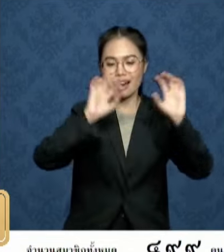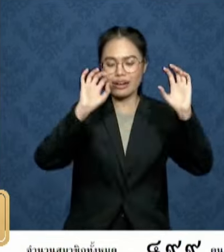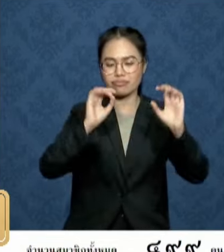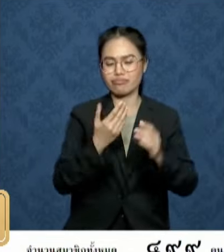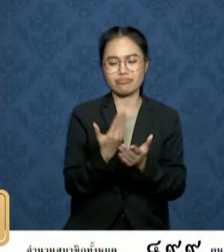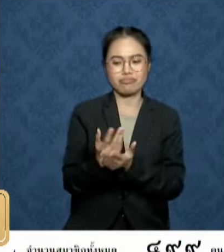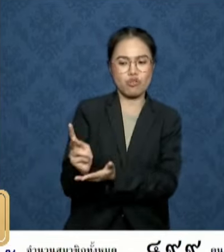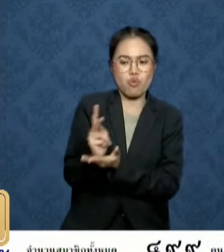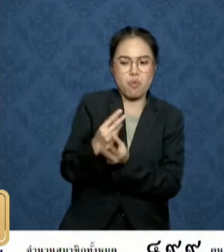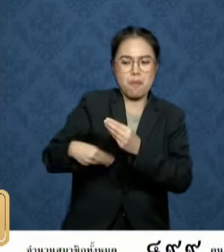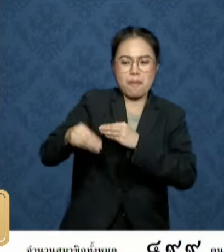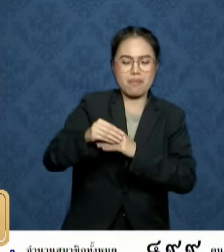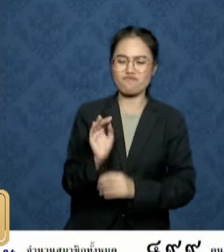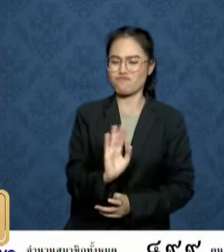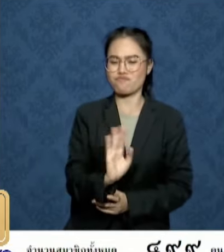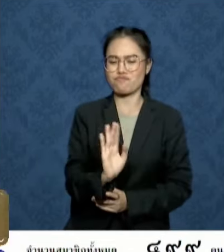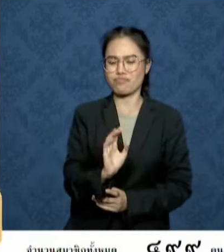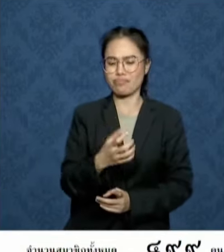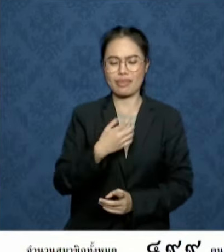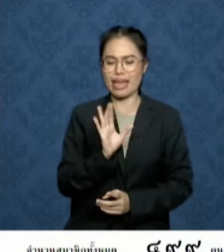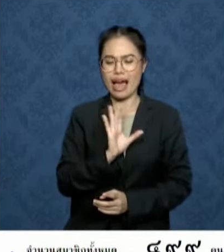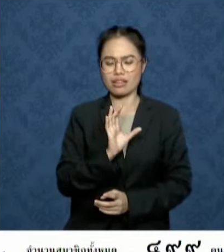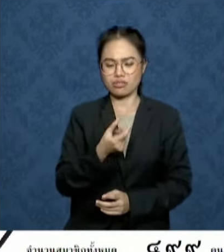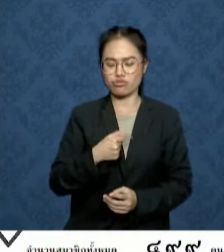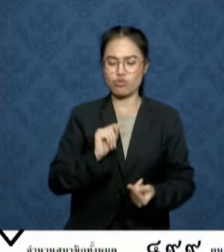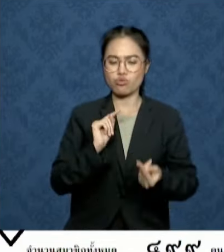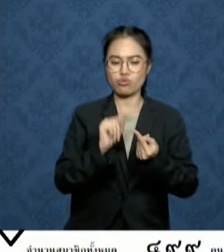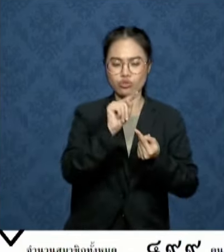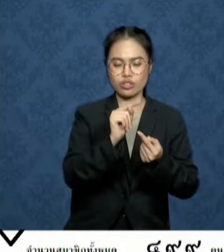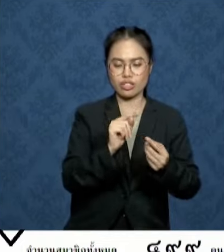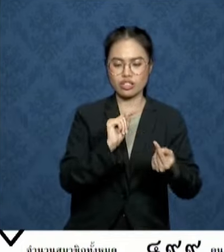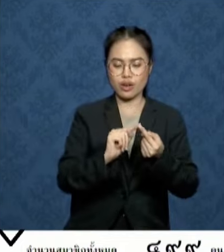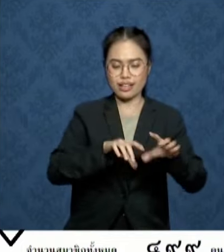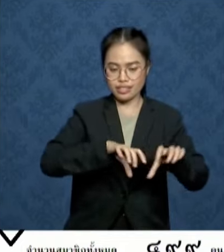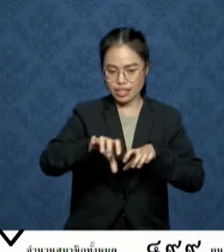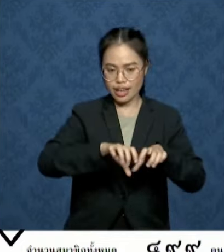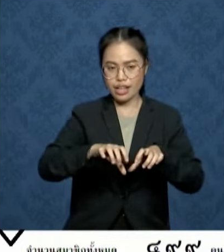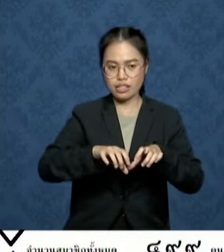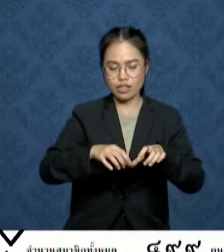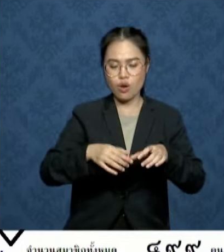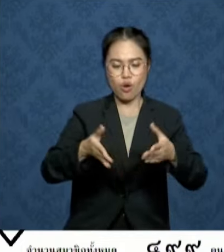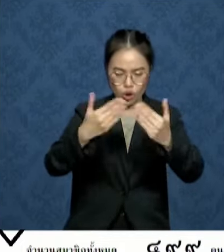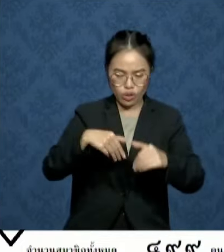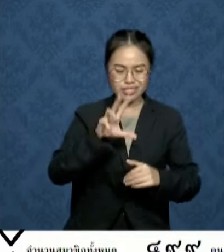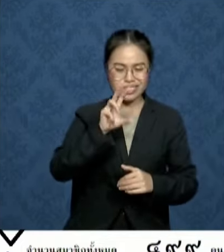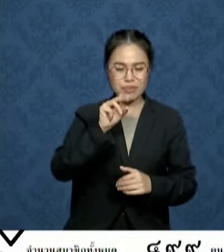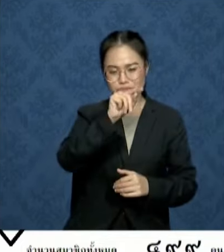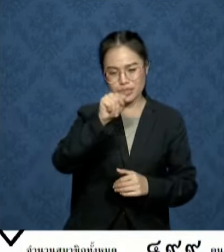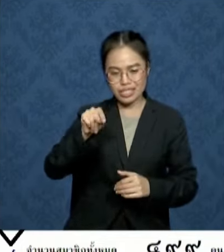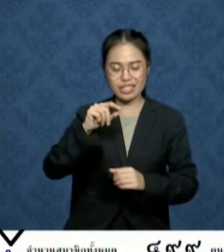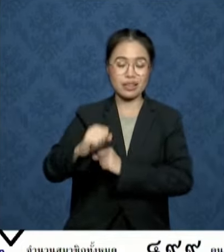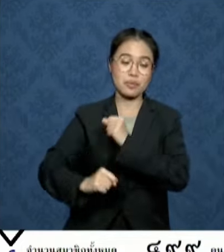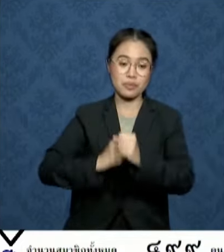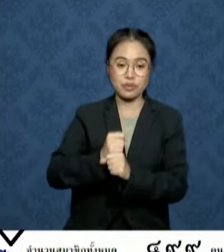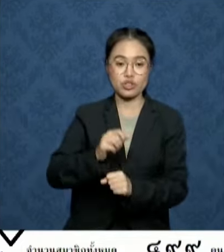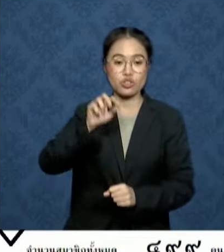เกินตัวเพิ่มขอกครัะควรตั้งเป้าปรบรถเพดานกรอบวนายกเงินการคลงลงมาที่ 30%้แล้ว ภายในปี 25